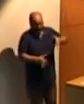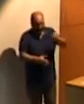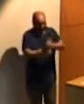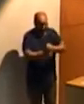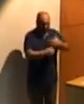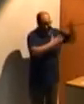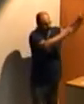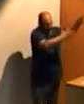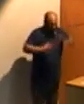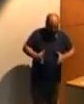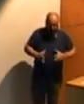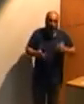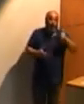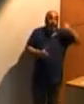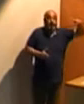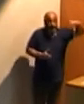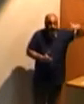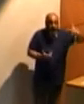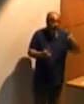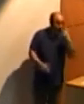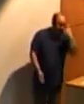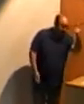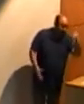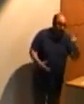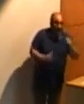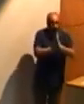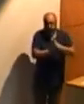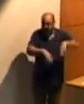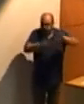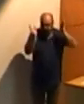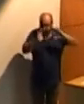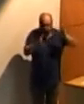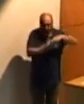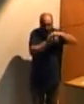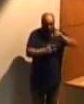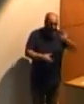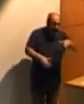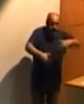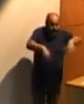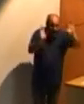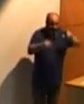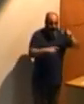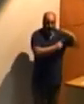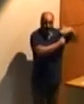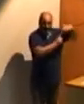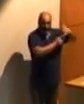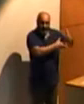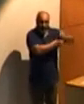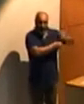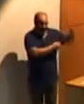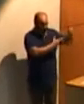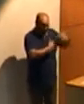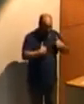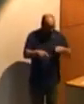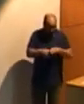qu elle soit mythique que ce soit dans la foi ou où qu'elle soit pas dans la foi peu importe qu'on croit en dieu qu'on n'y croit pas ce sont ces mythes fondateurs qui nous font dire mais finalement nous